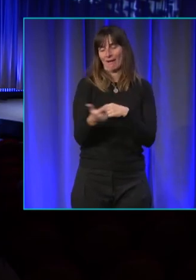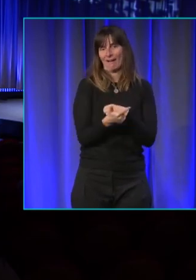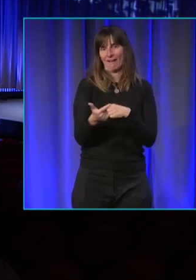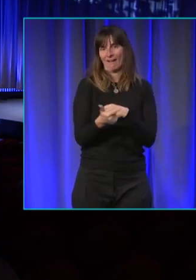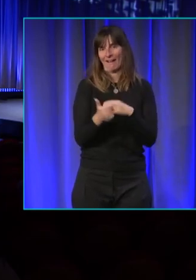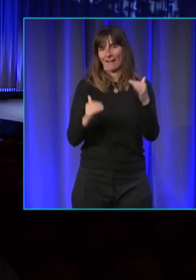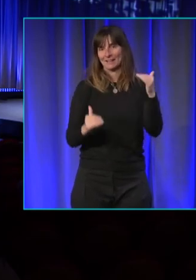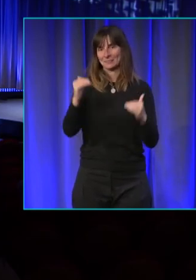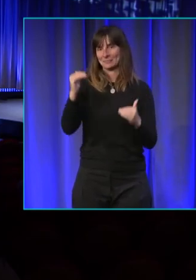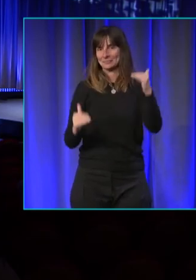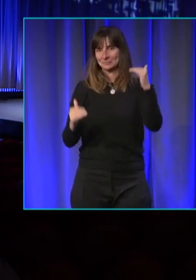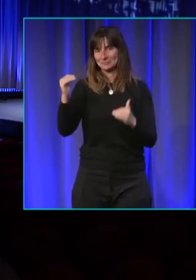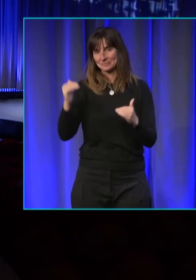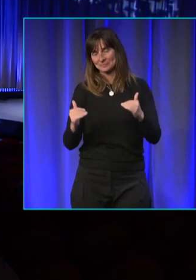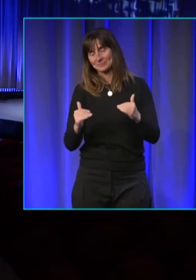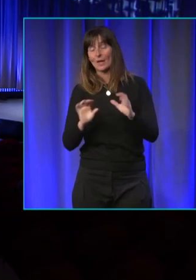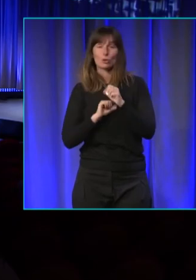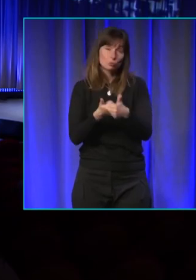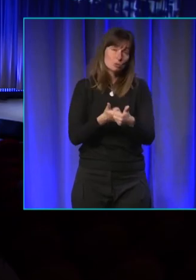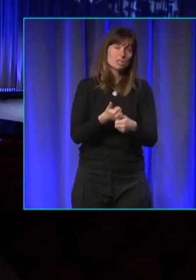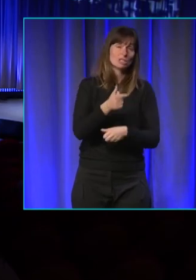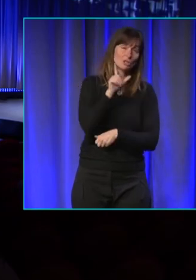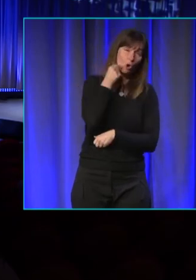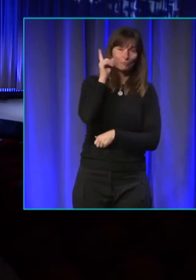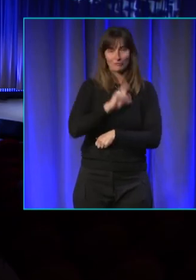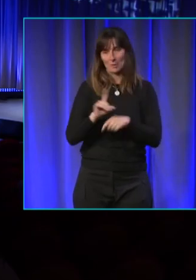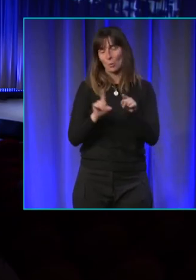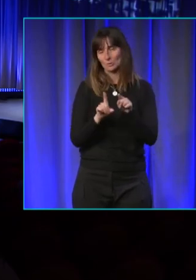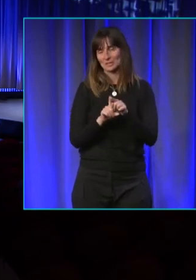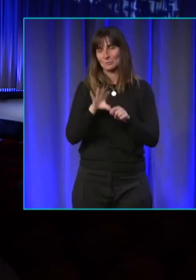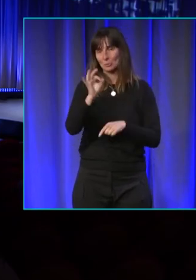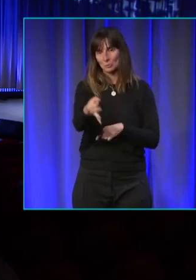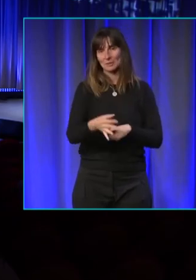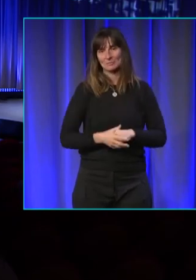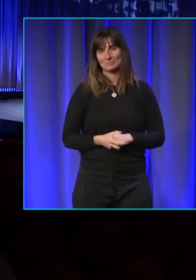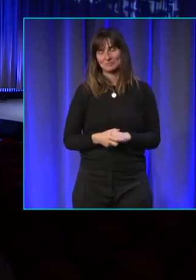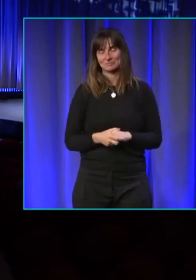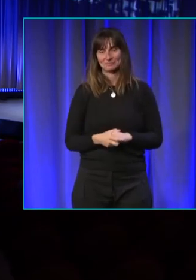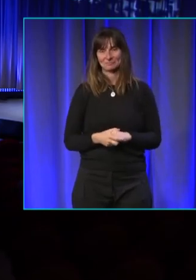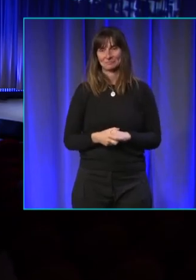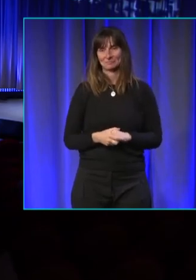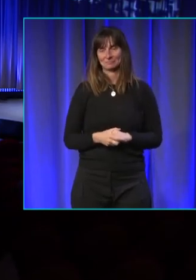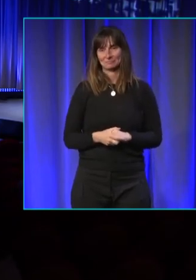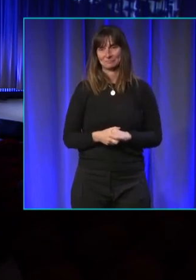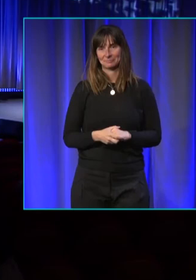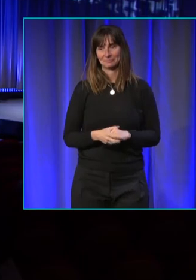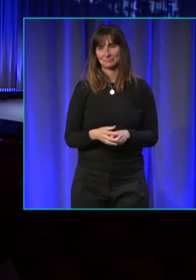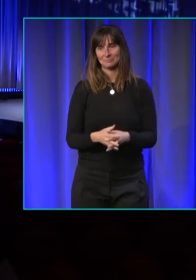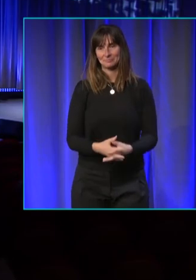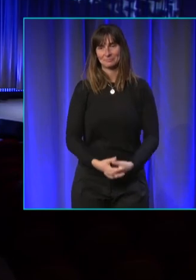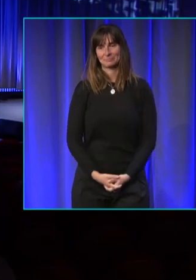Et aussi en fonction du sexe. Le sexe importe aussi dans la performance.